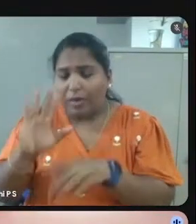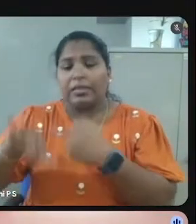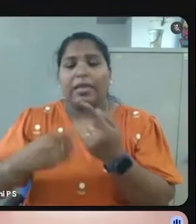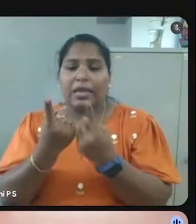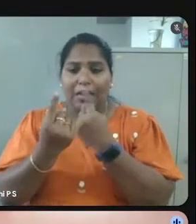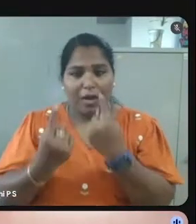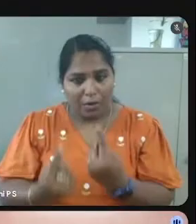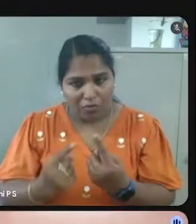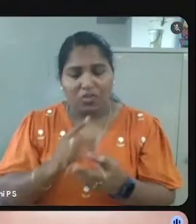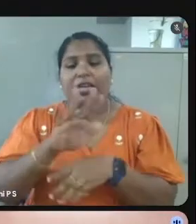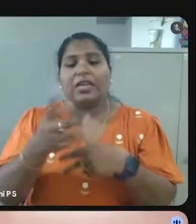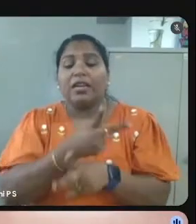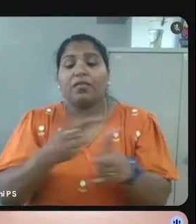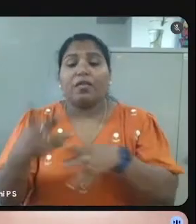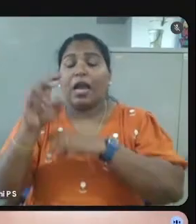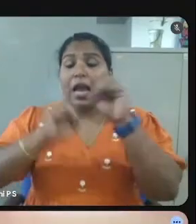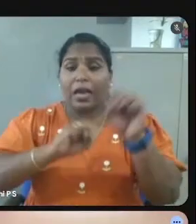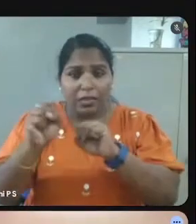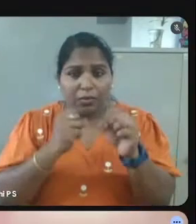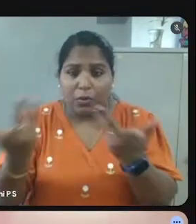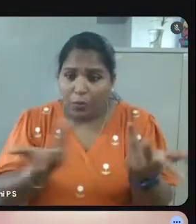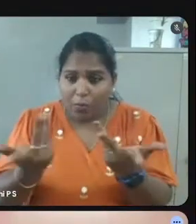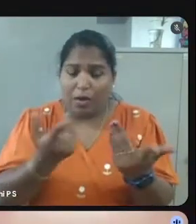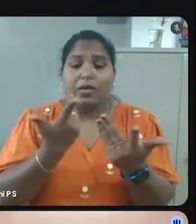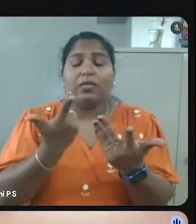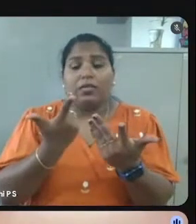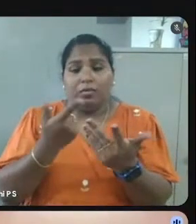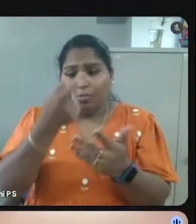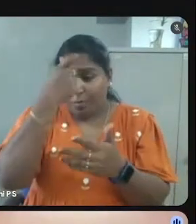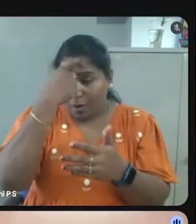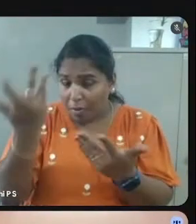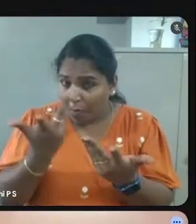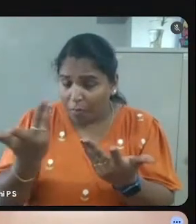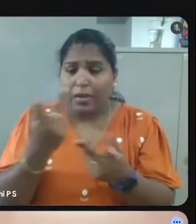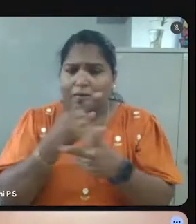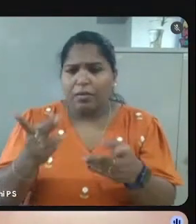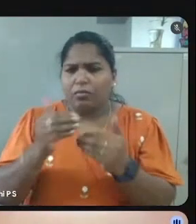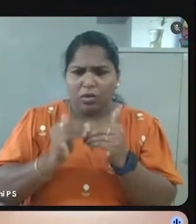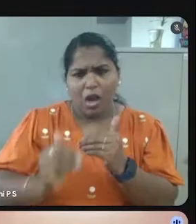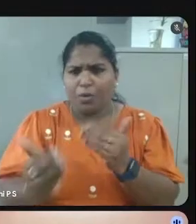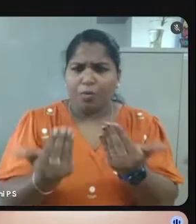ഇവാലുവേഷൻസ് ആക്ടിവിറ്റി അനാലിസിസ് വരുമ്പോ ഏതൊക്കെയോ പ്രശ്നത്തിന് നമുക്കത് മുന്നോട്ട് പോകാൻ സാധ്യമുണ്ട്.